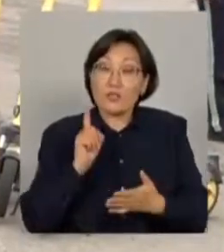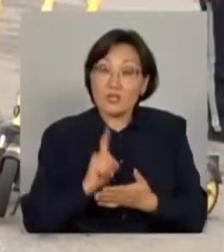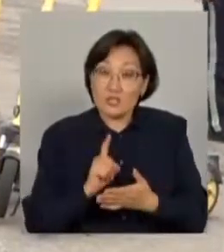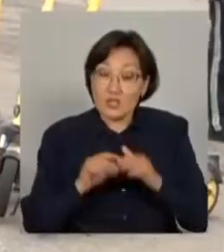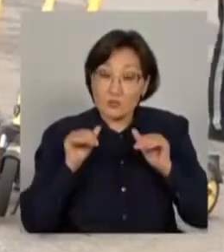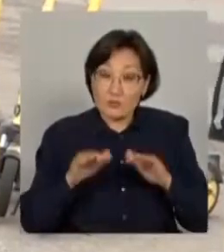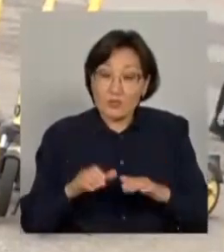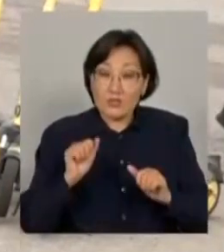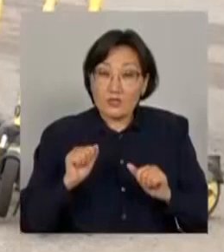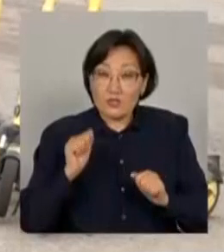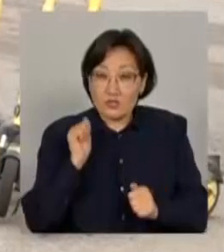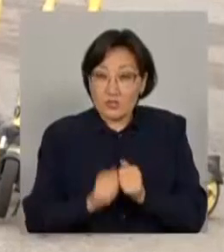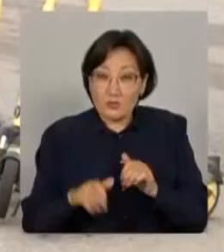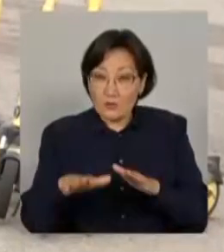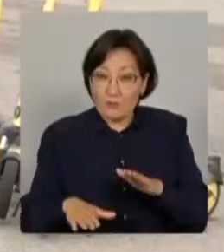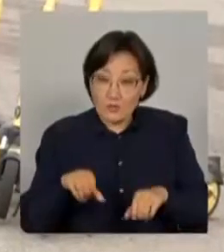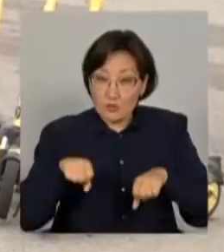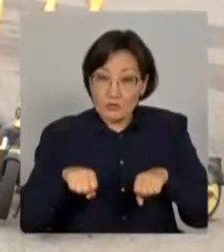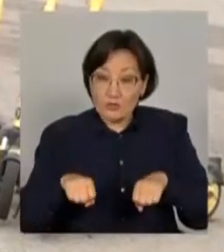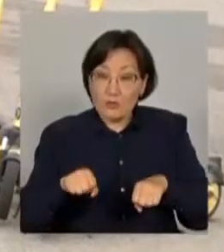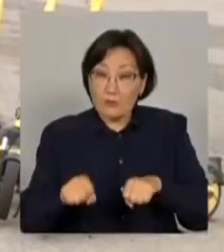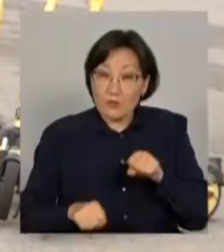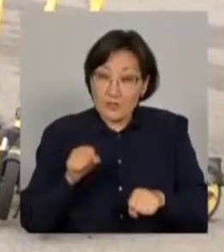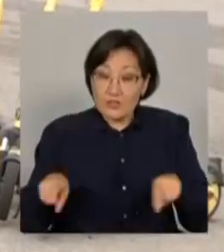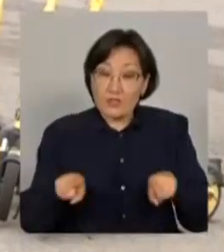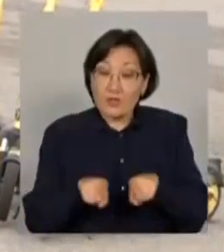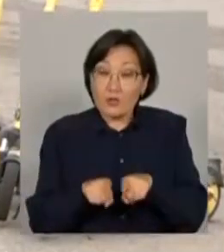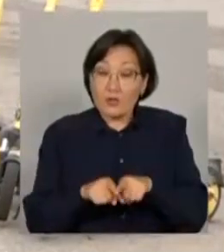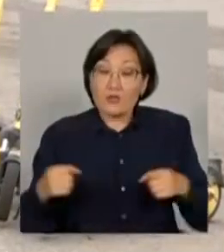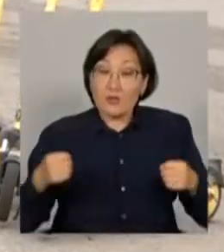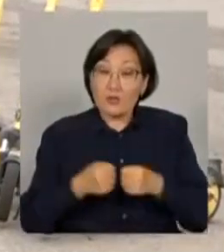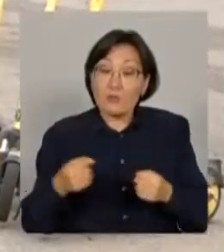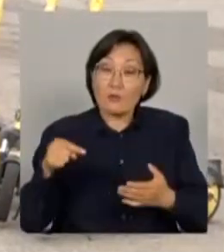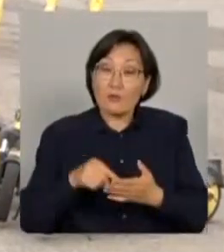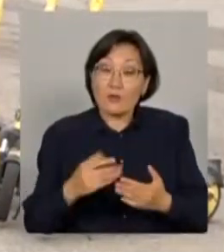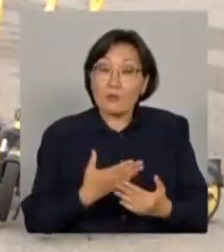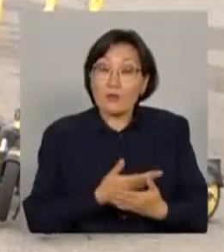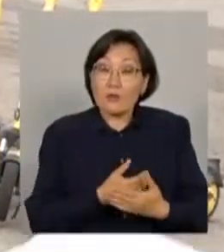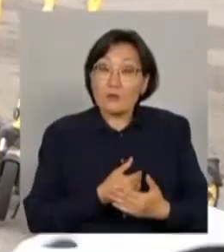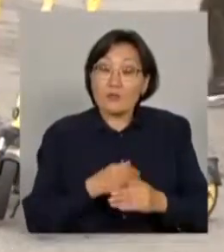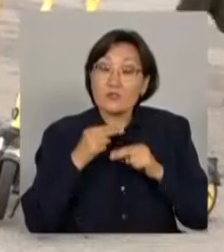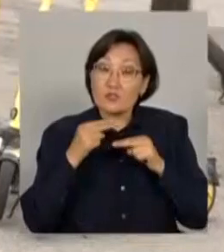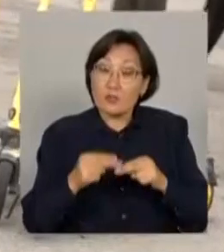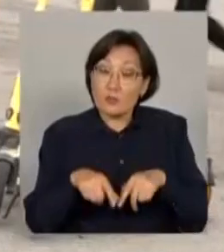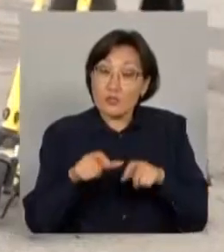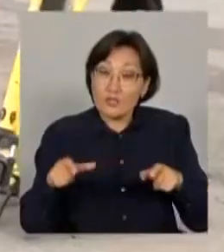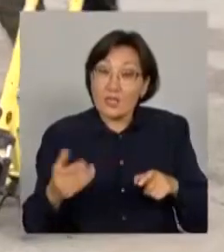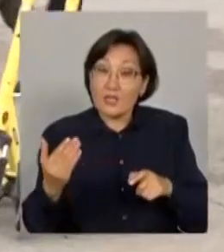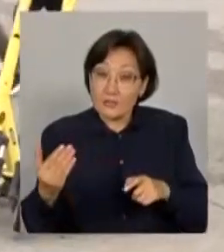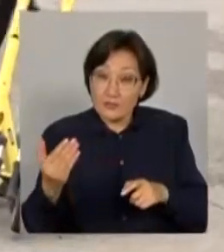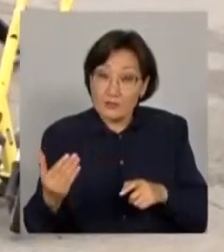много самокатчиков, велосипедистов, да, попадают в такие ДТП. И сегодня мы хотели повысить внимание людей, чтобы они